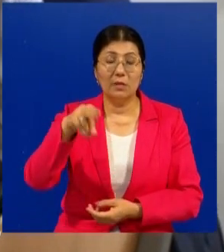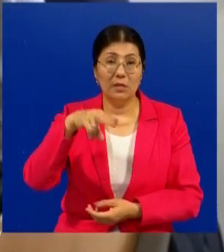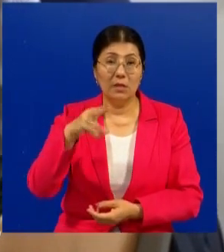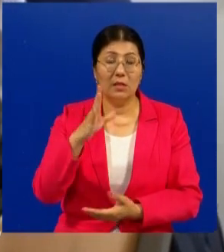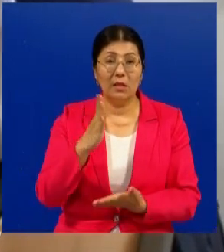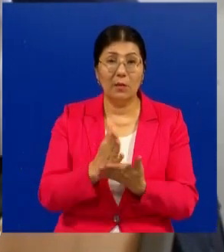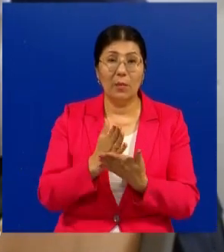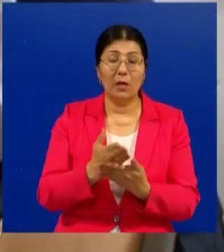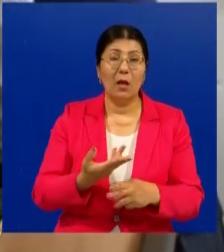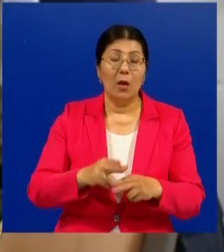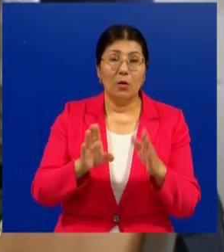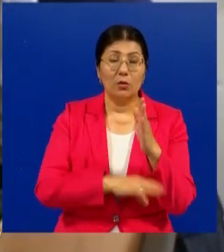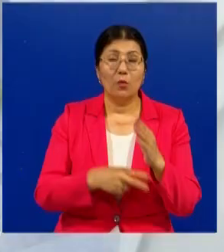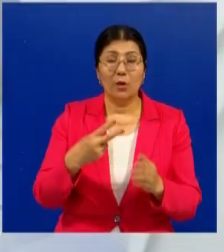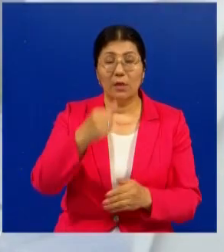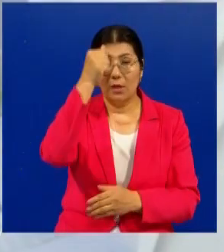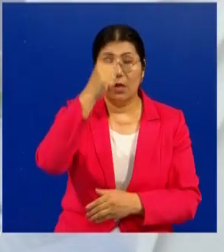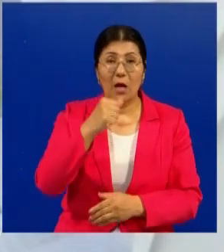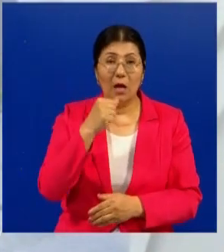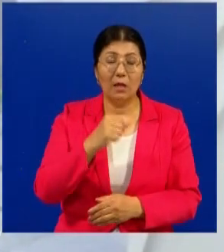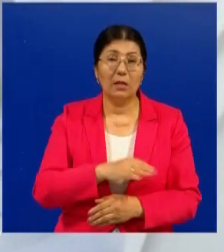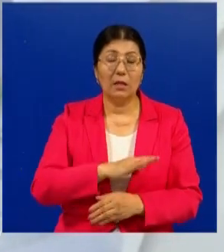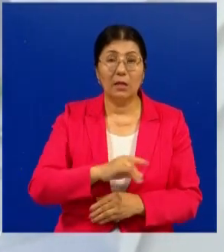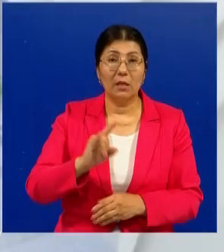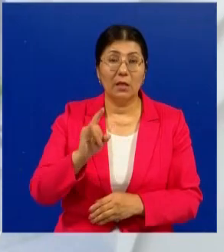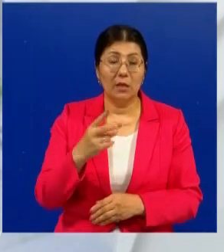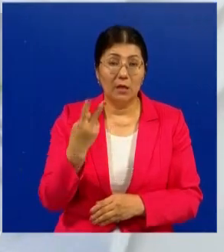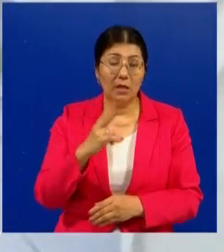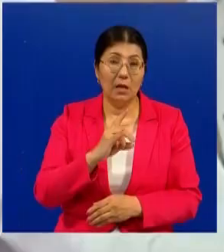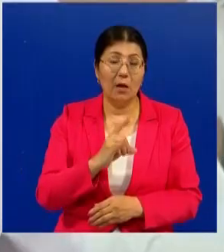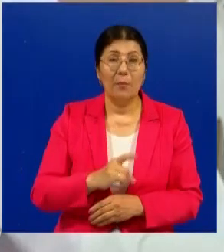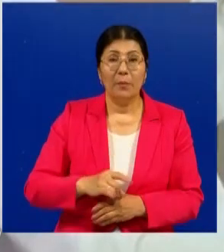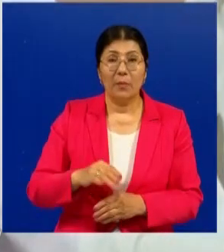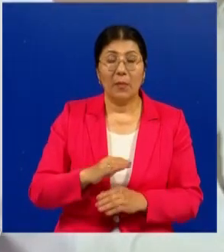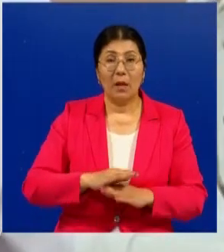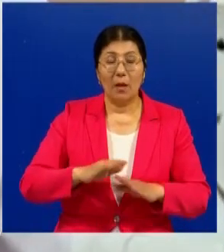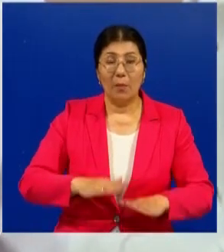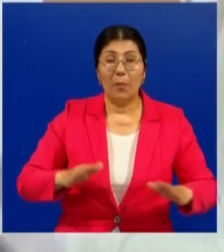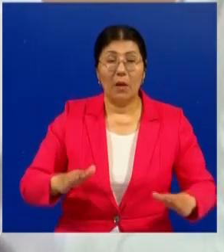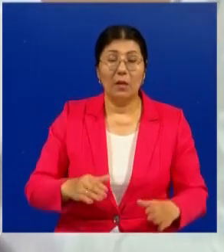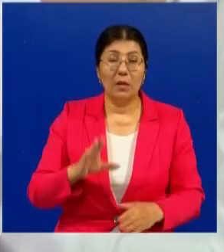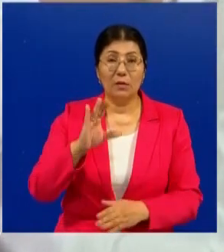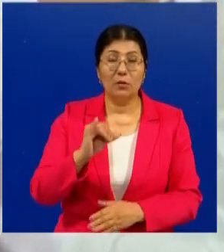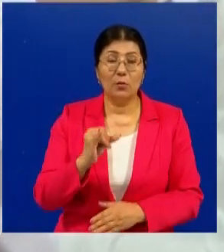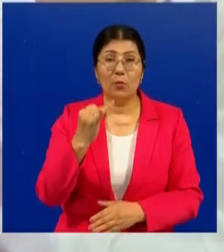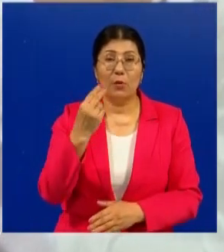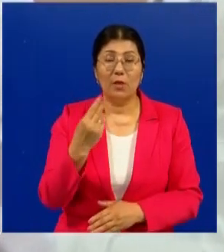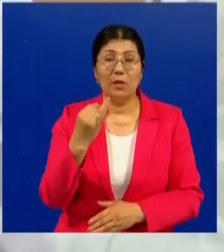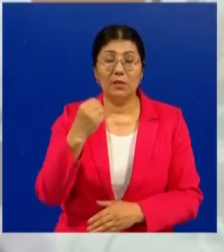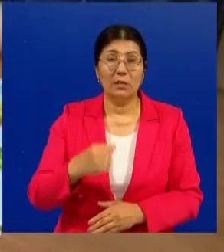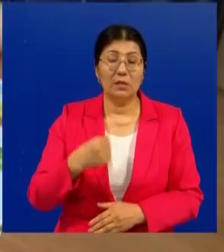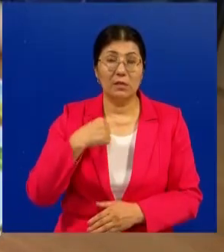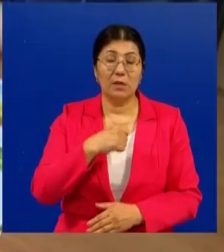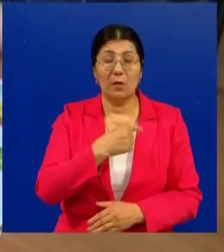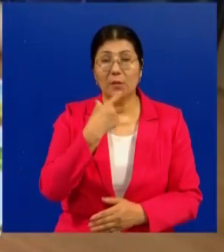қалады. Өңірде соңғы екі айда кәмелетке толмаған екі бала өз-өзіне қол жұмсаған. Ал өз өмірін қиюға тәуекел еткен 3 жас